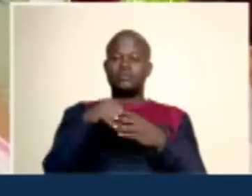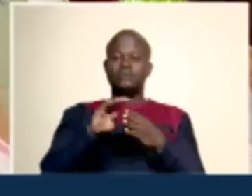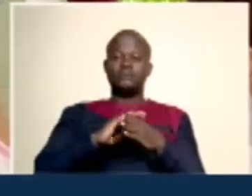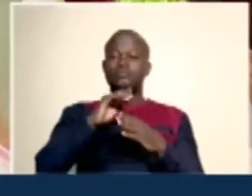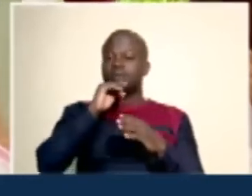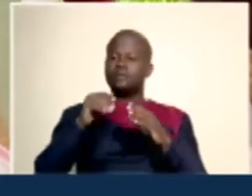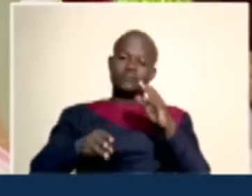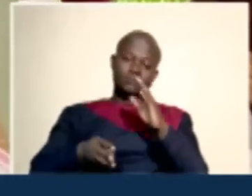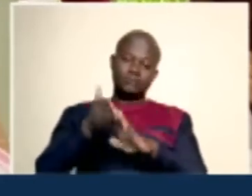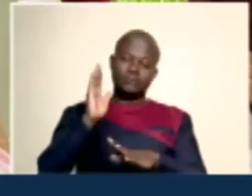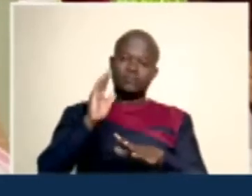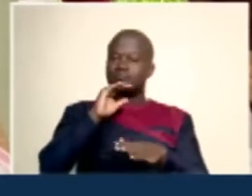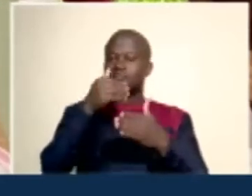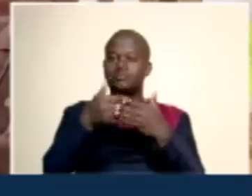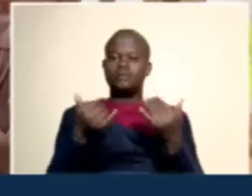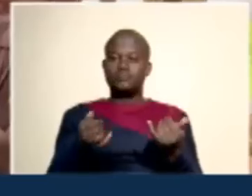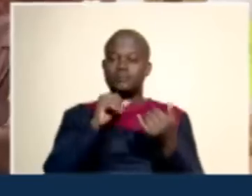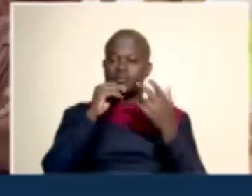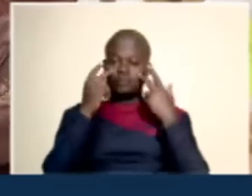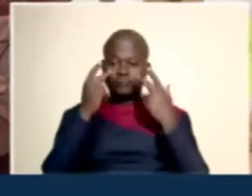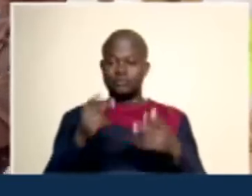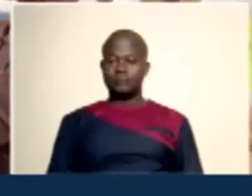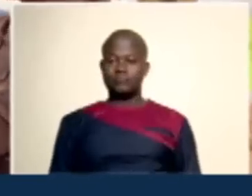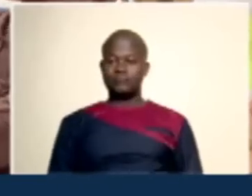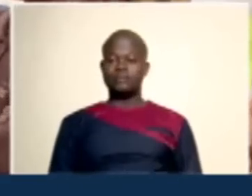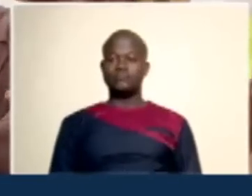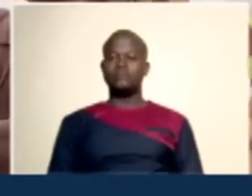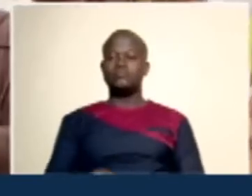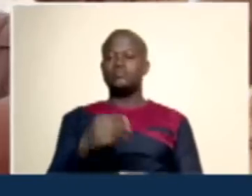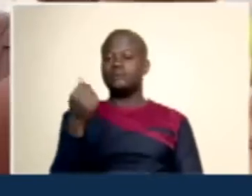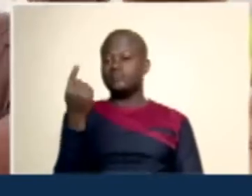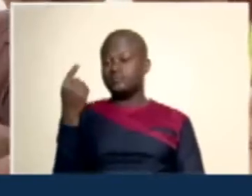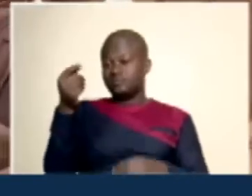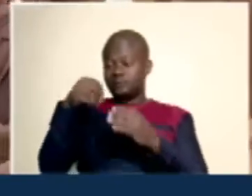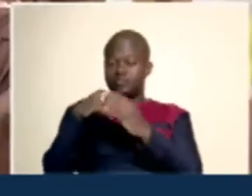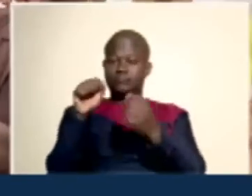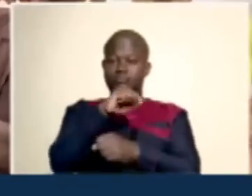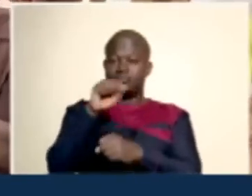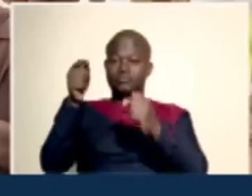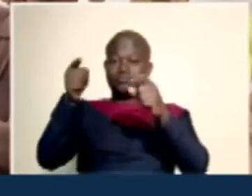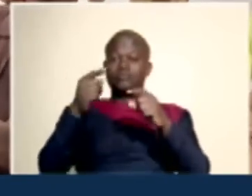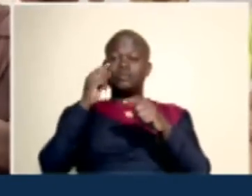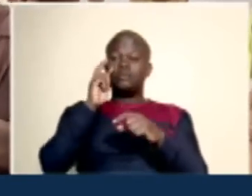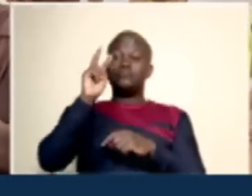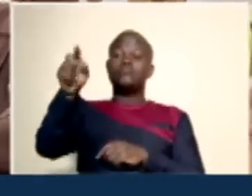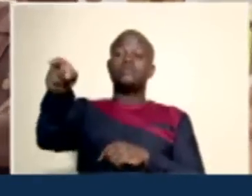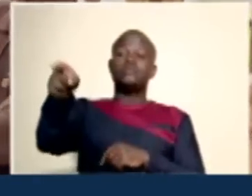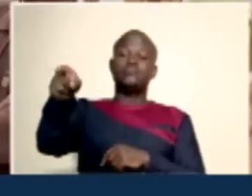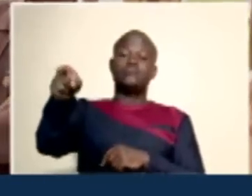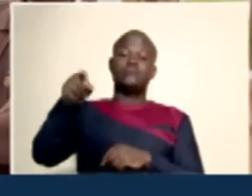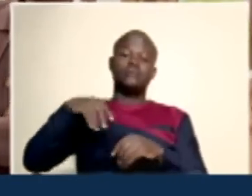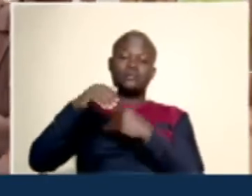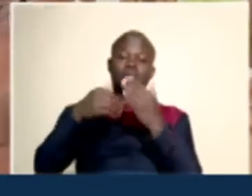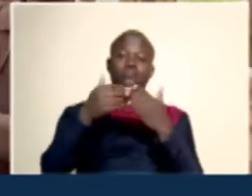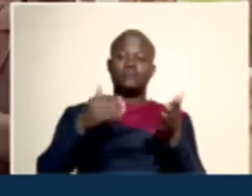n'umushoramari uzahita tugurira nabwiza ntawe turabona nta ari inama nimwe turabona n'ubu imodoka igeze ara hejuru nge namurebaga